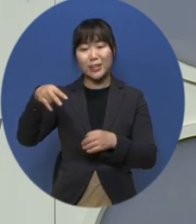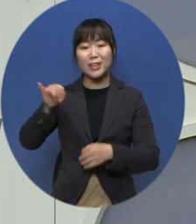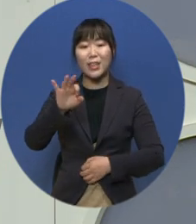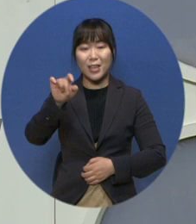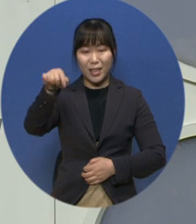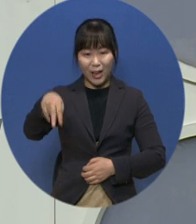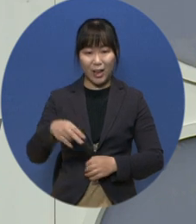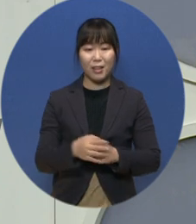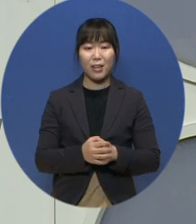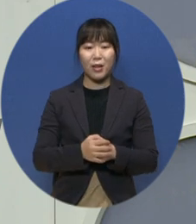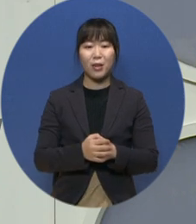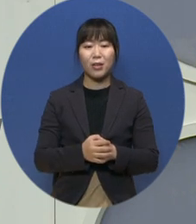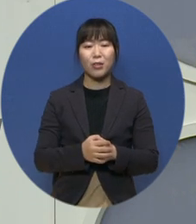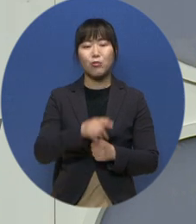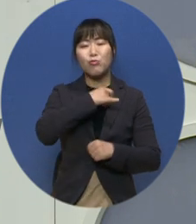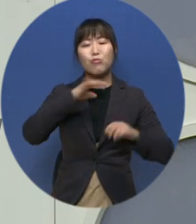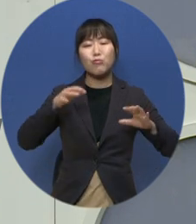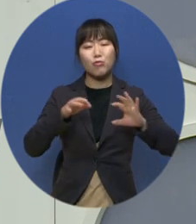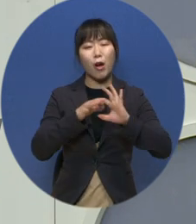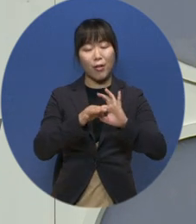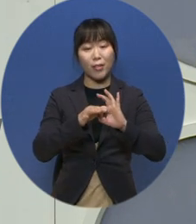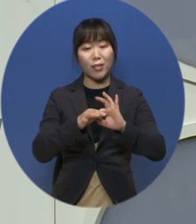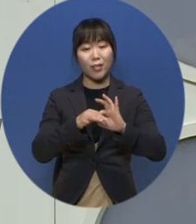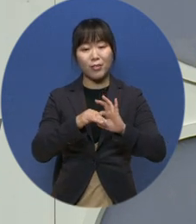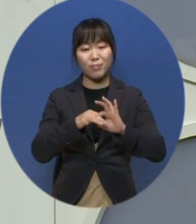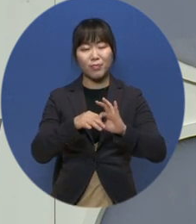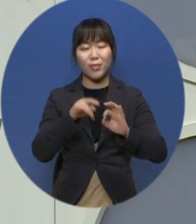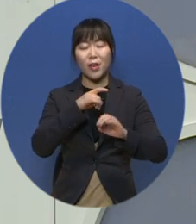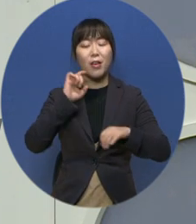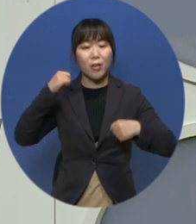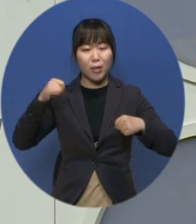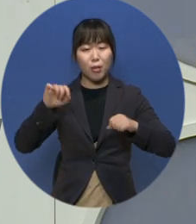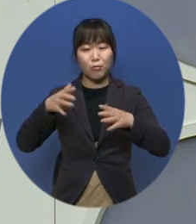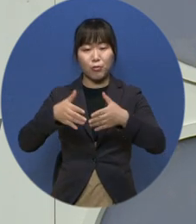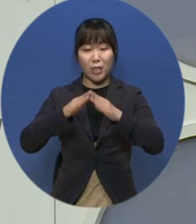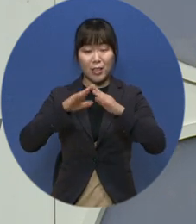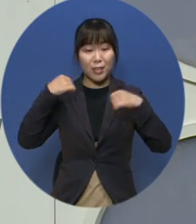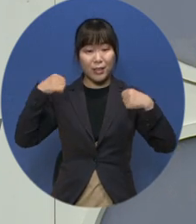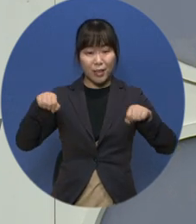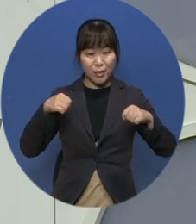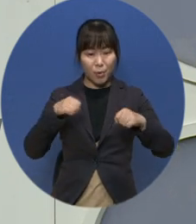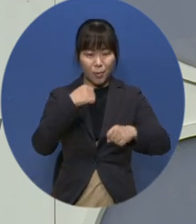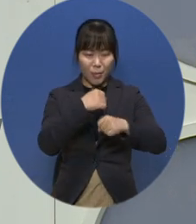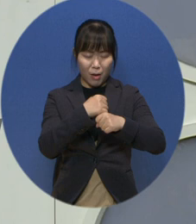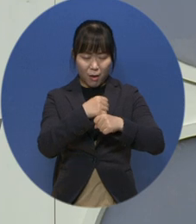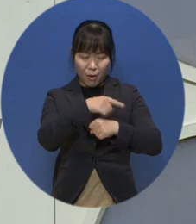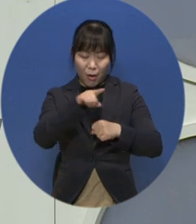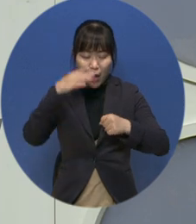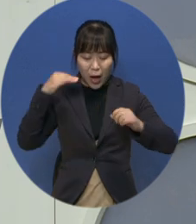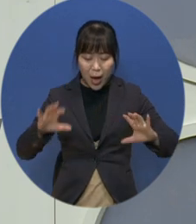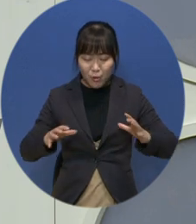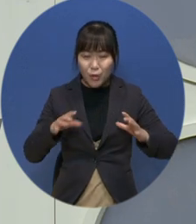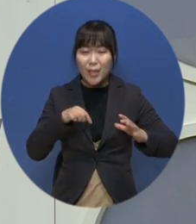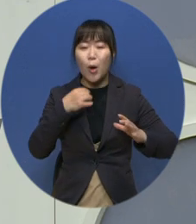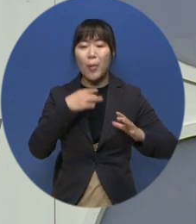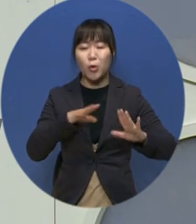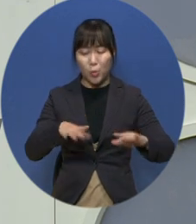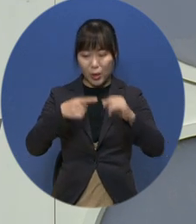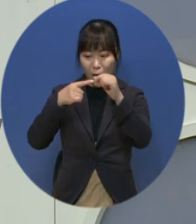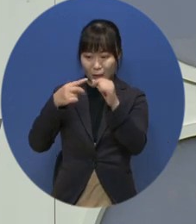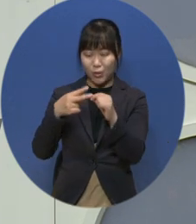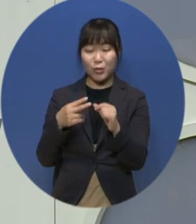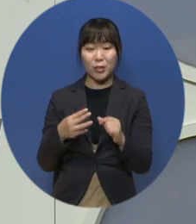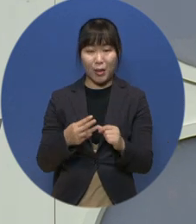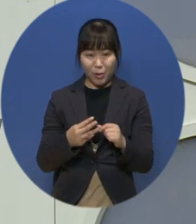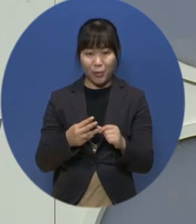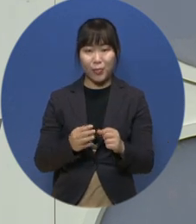한 연극인데요. 저희가 이 작품을 국립극단에서 제작을 해서 그동안 국내에서만 이번까지 세 번을 공연을